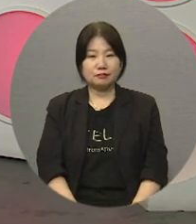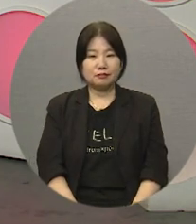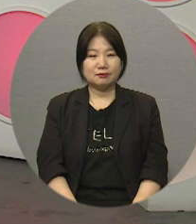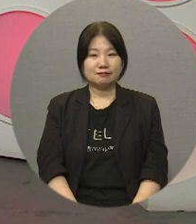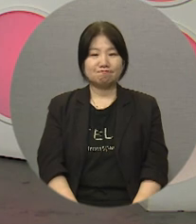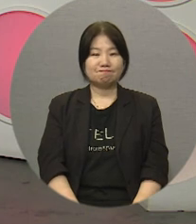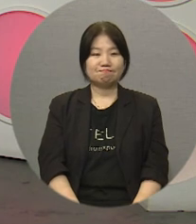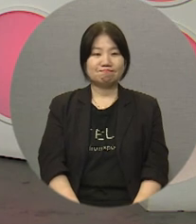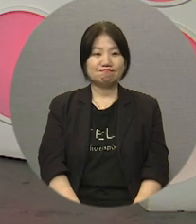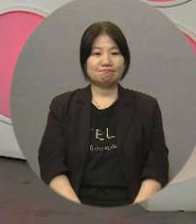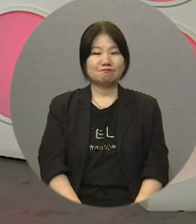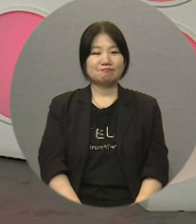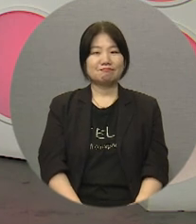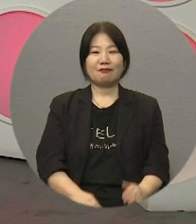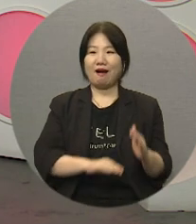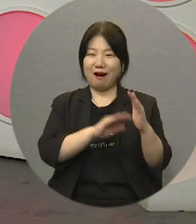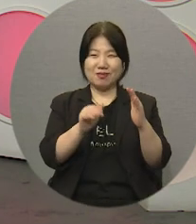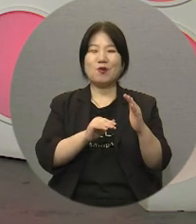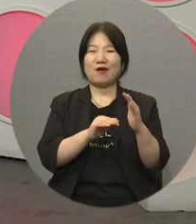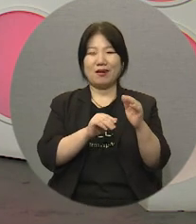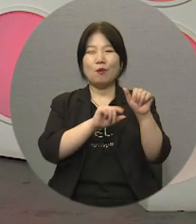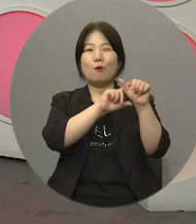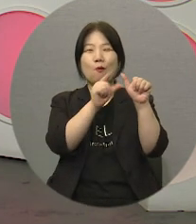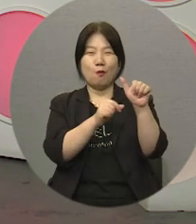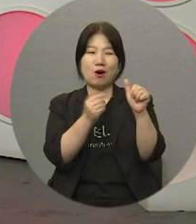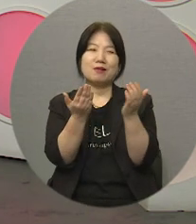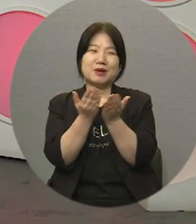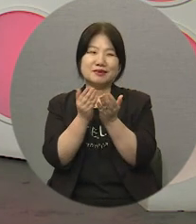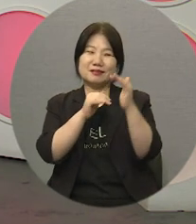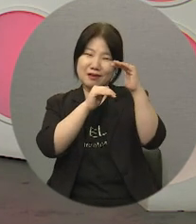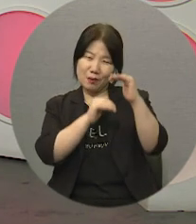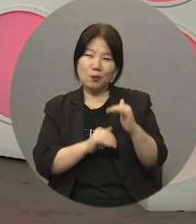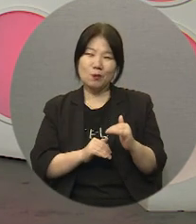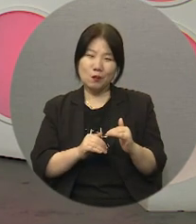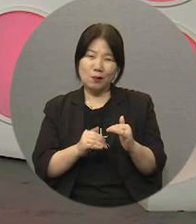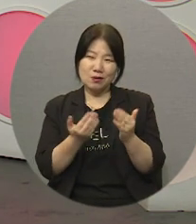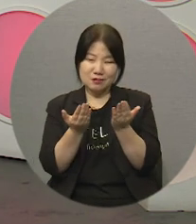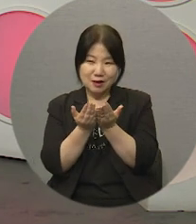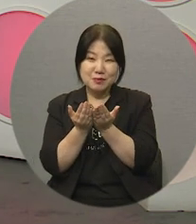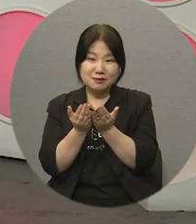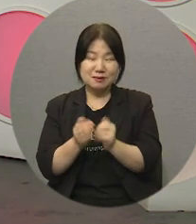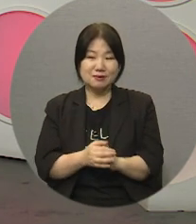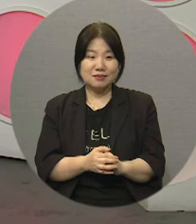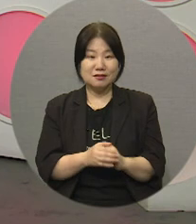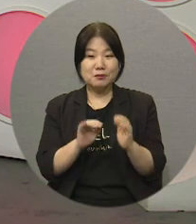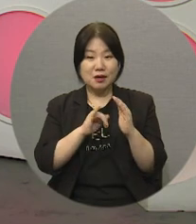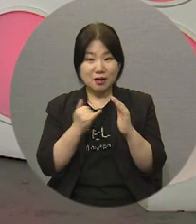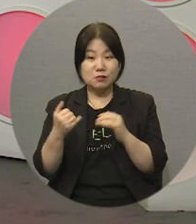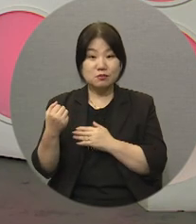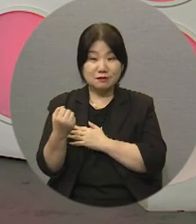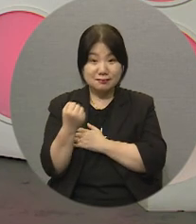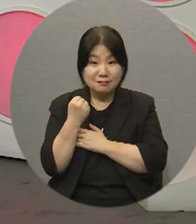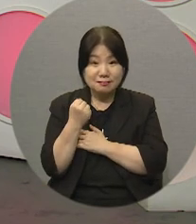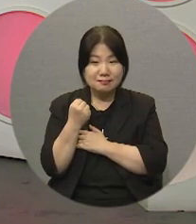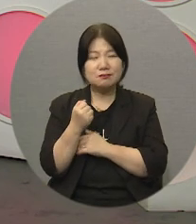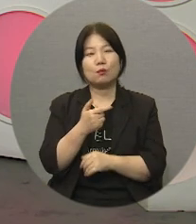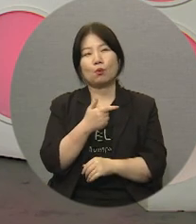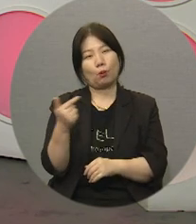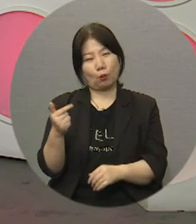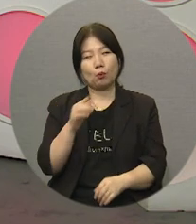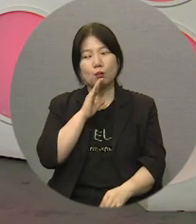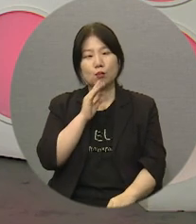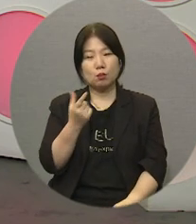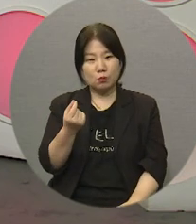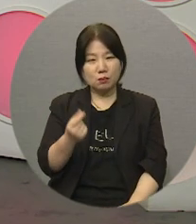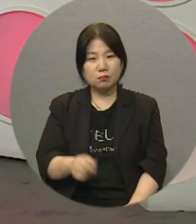우리 가정의 딸 특집 사연 같아요. 그러니까요. 그래요. 가족의 힘이 정말 크다는 거를